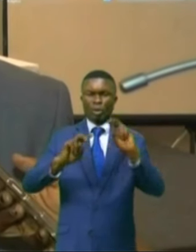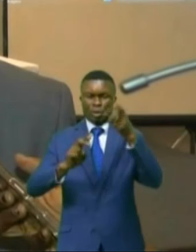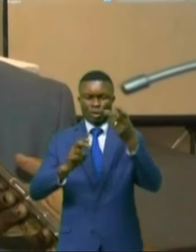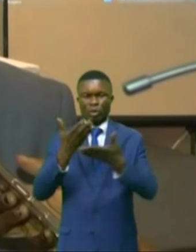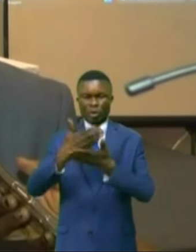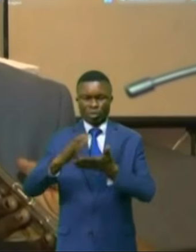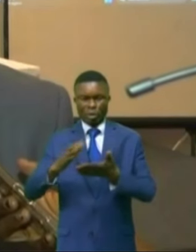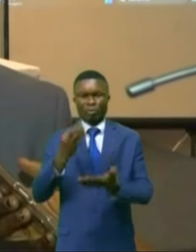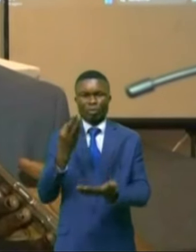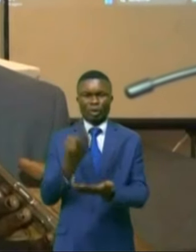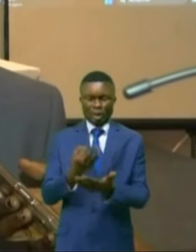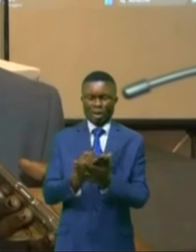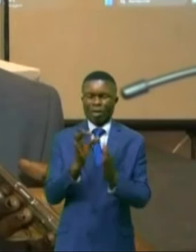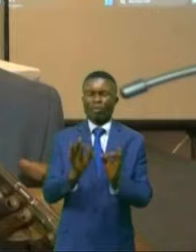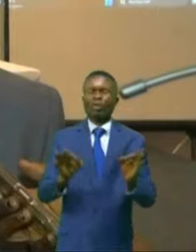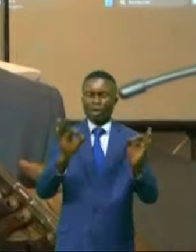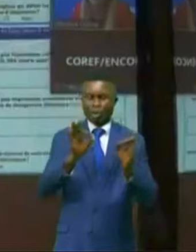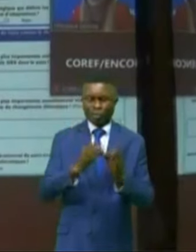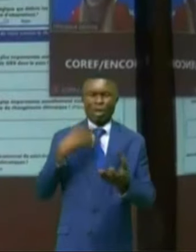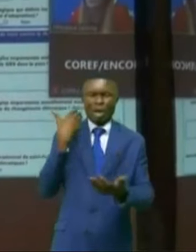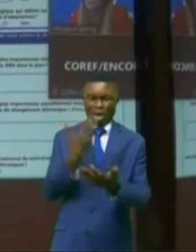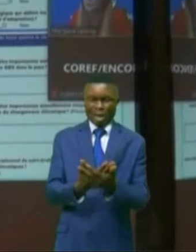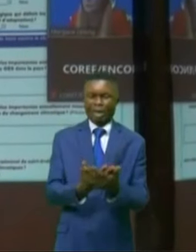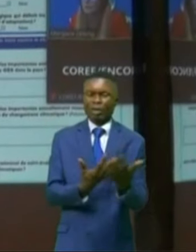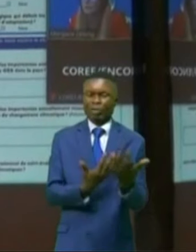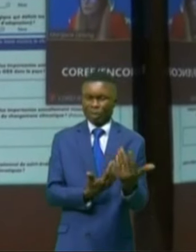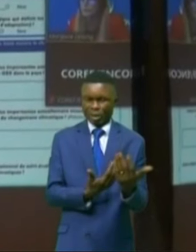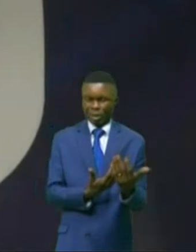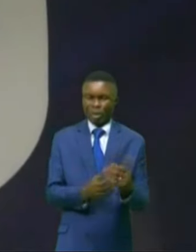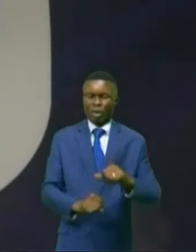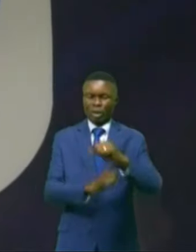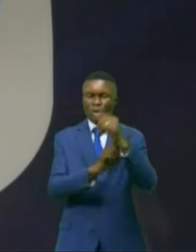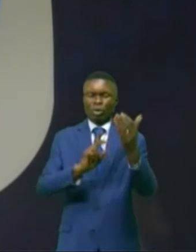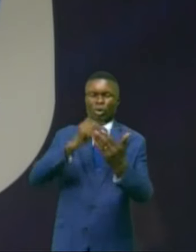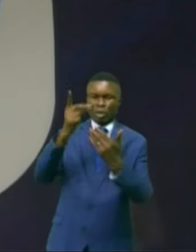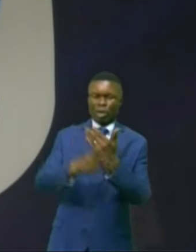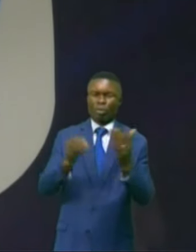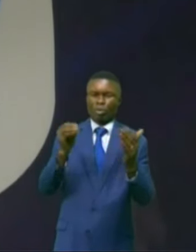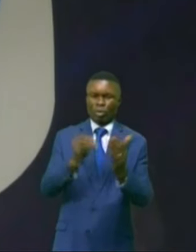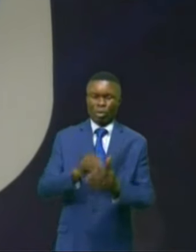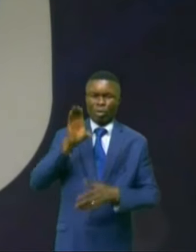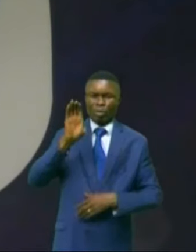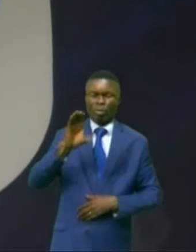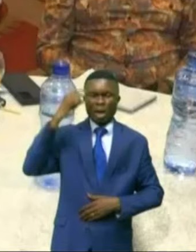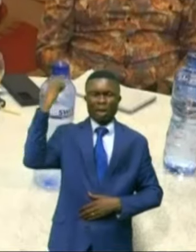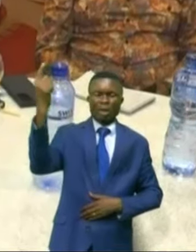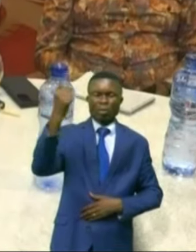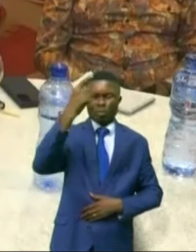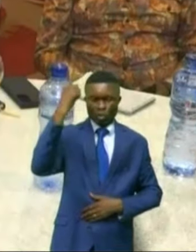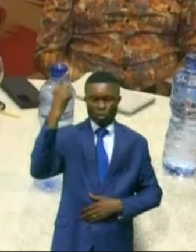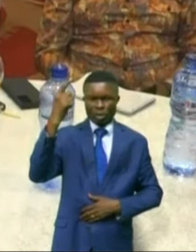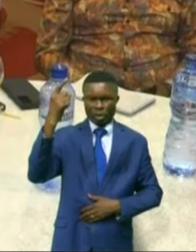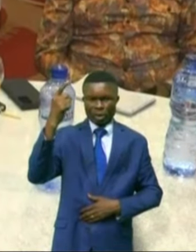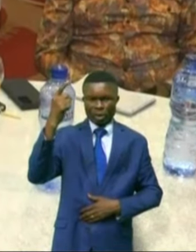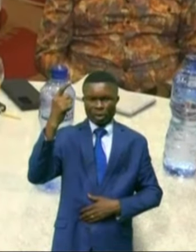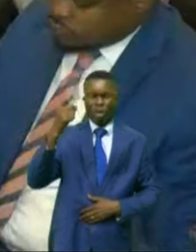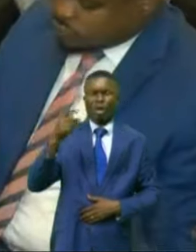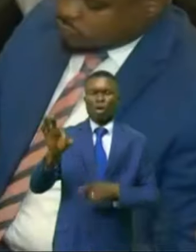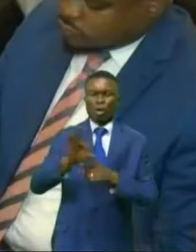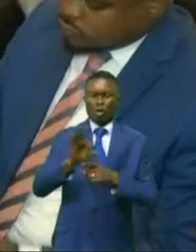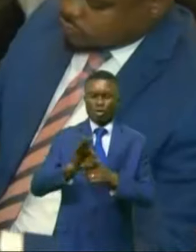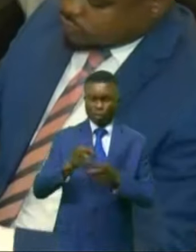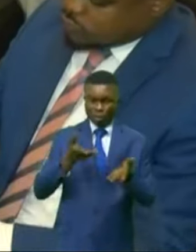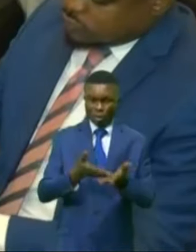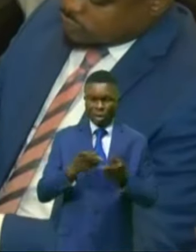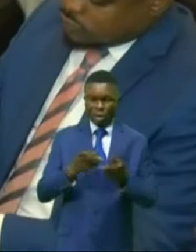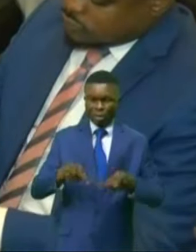a des financements importants qui vont arriver. Avec l'appui du projet Encore de la Banque mondiale, cette session va permettre